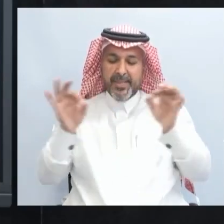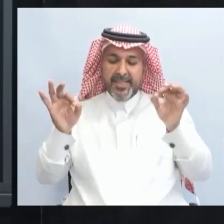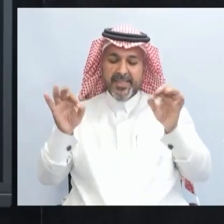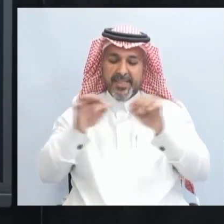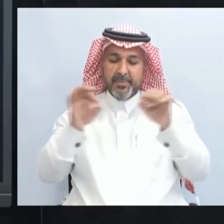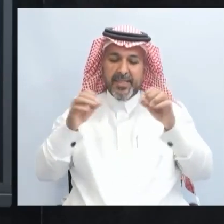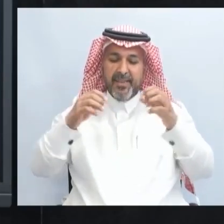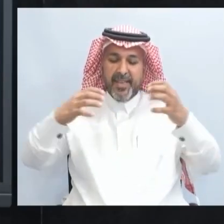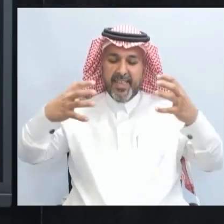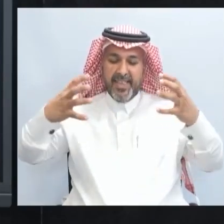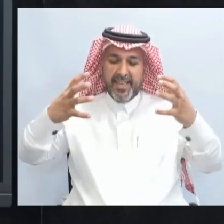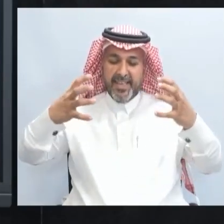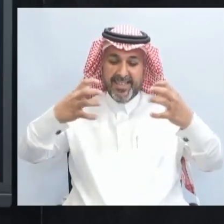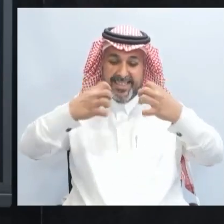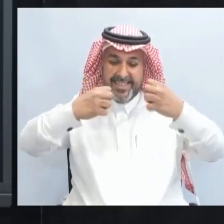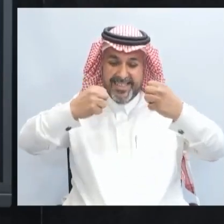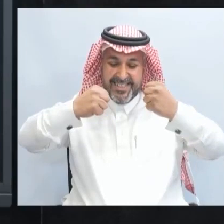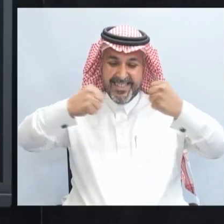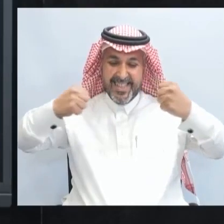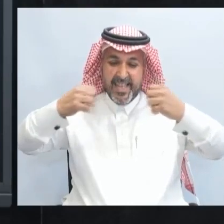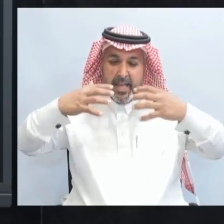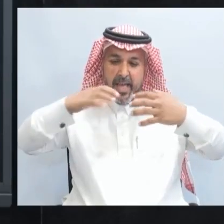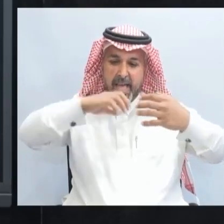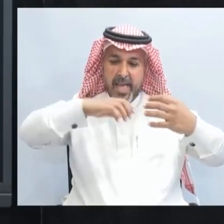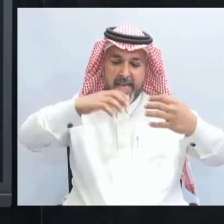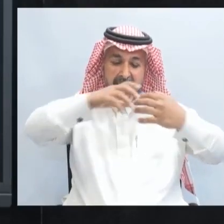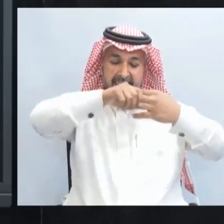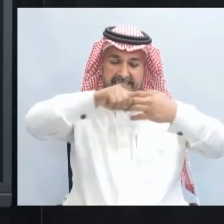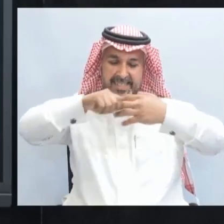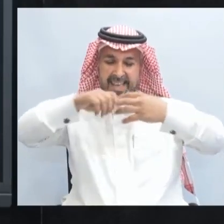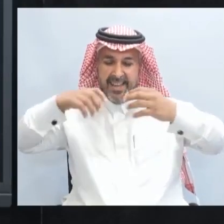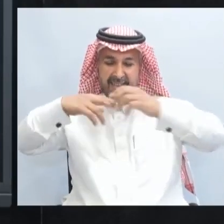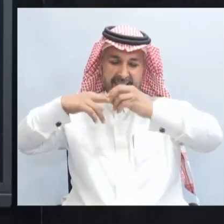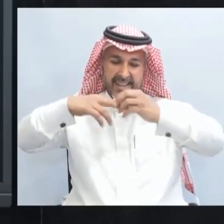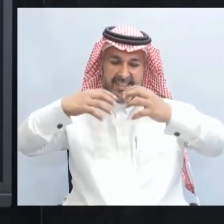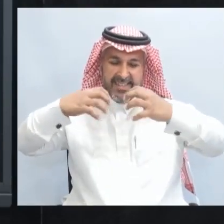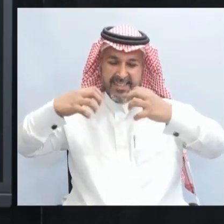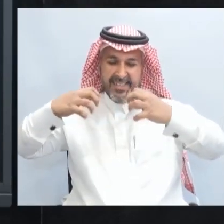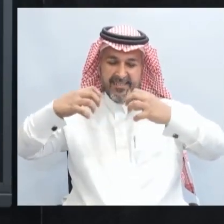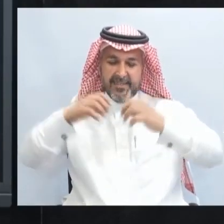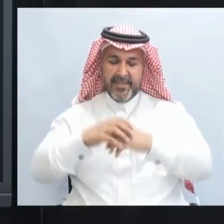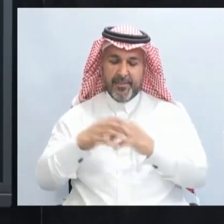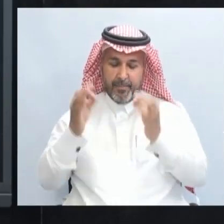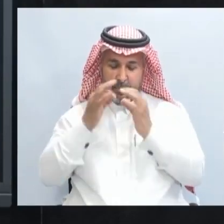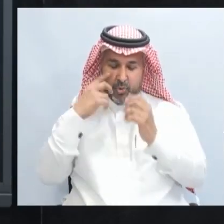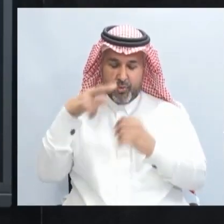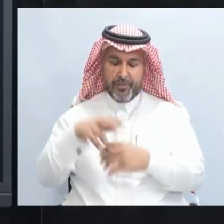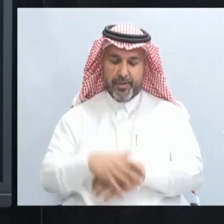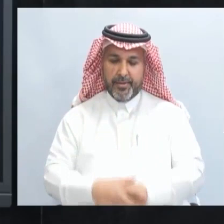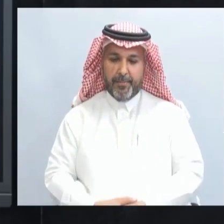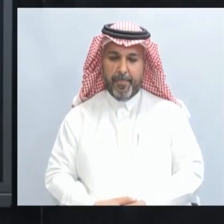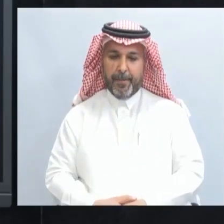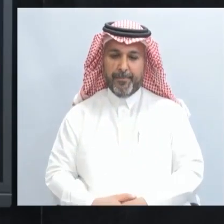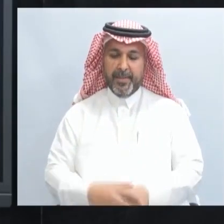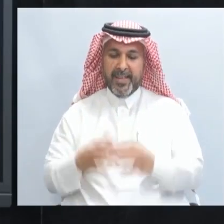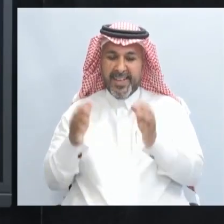كانت المسافه ماذا قريبه كانت قوه الجذب ماذا ممتاز اكبر لذلك نقول كلما